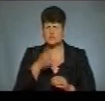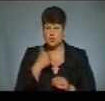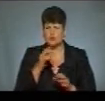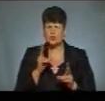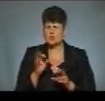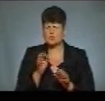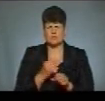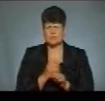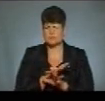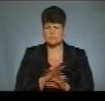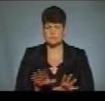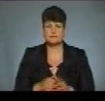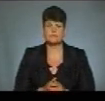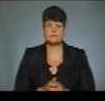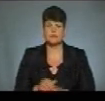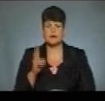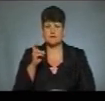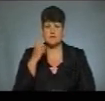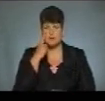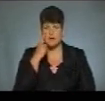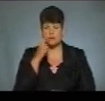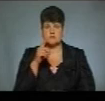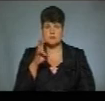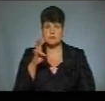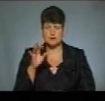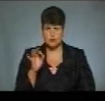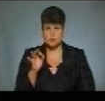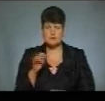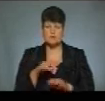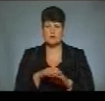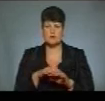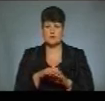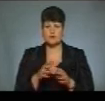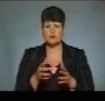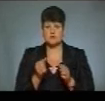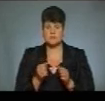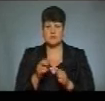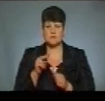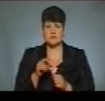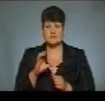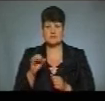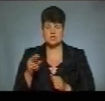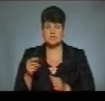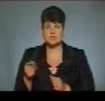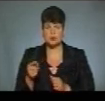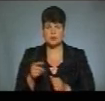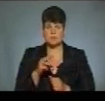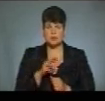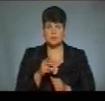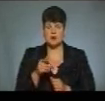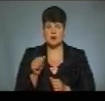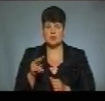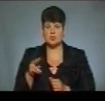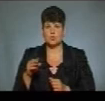не робив. 200 балів на зовнішньому незалежному оцінюванні з математики отримали Павло Самчишин з Тернополя та Микола Гальтюк